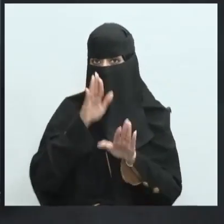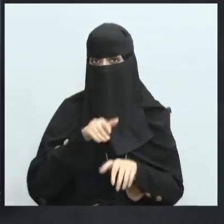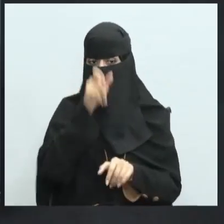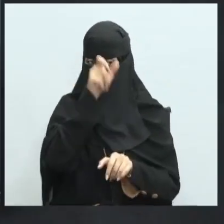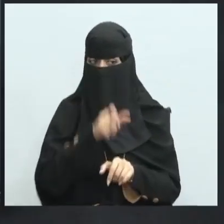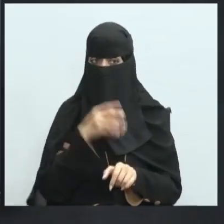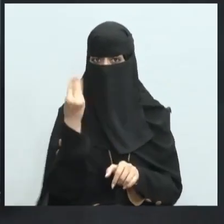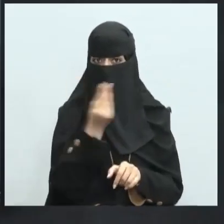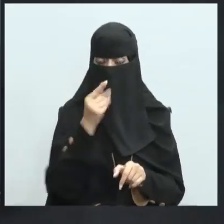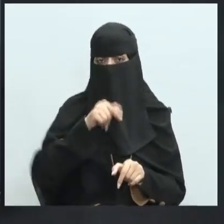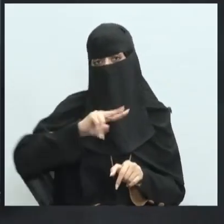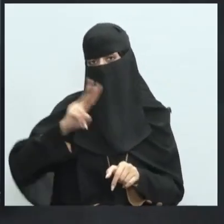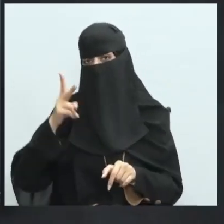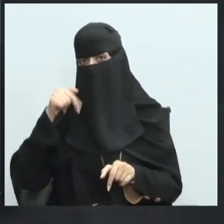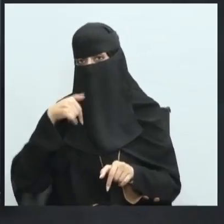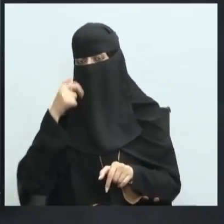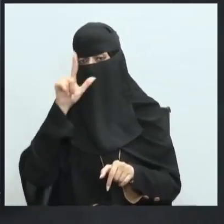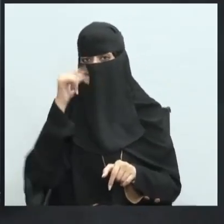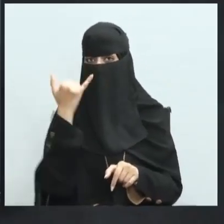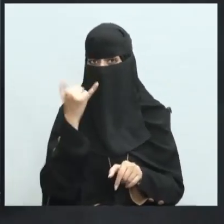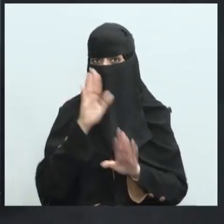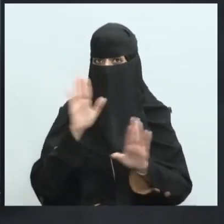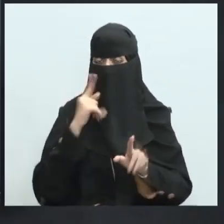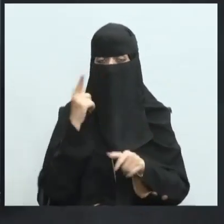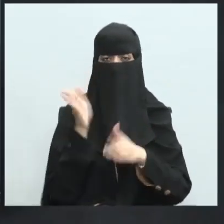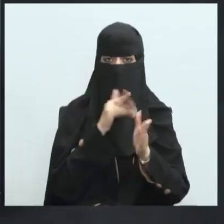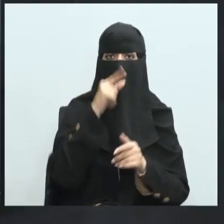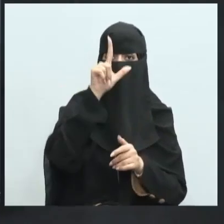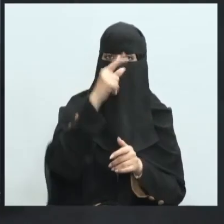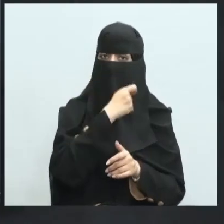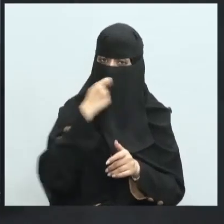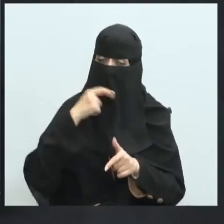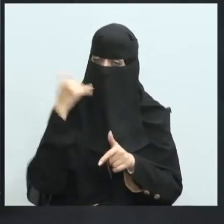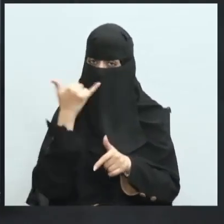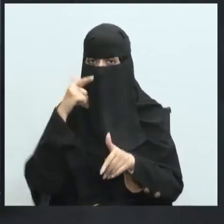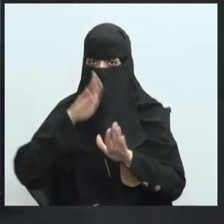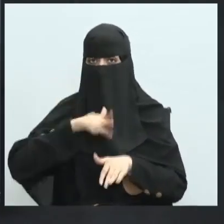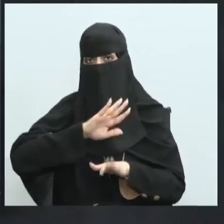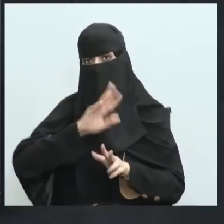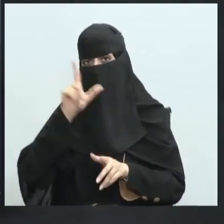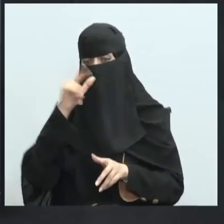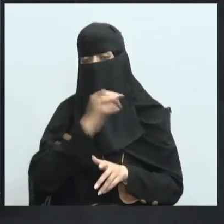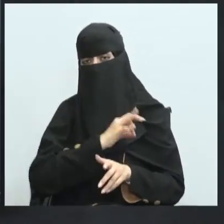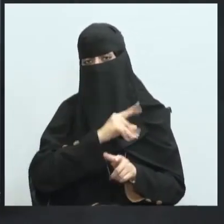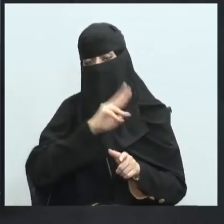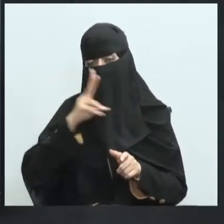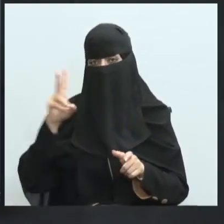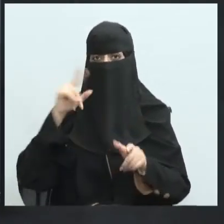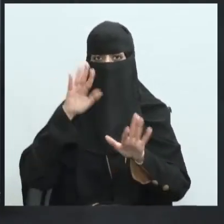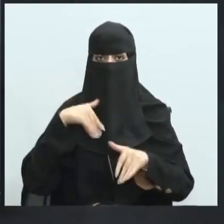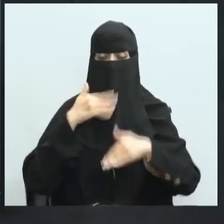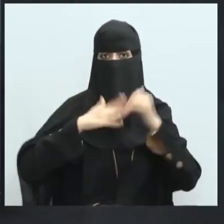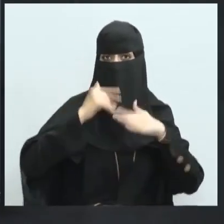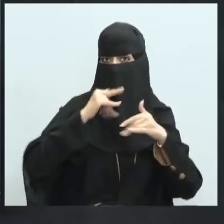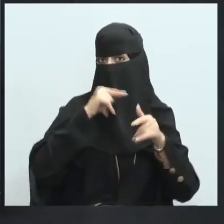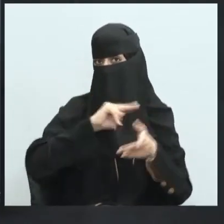لديه لغه غير العربيه لانه سيتعامل مع جنسيات متعدده فمهم جدا ان يكون لديه تلك المهاره في تلك اللغه سواء كانت